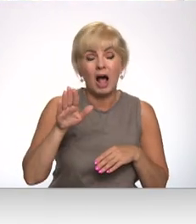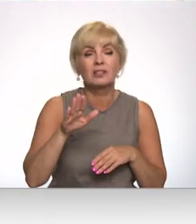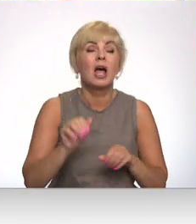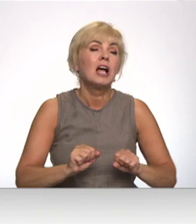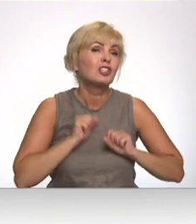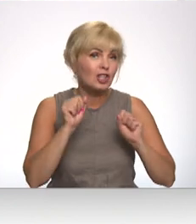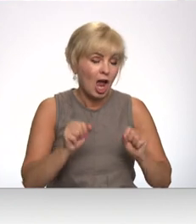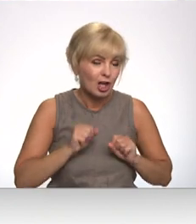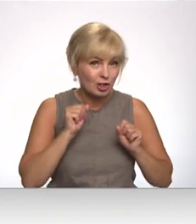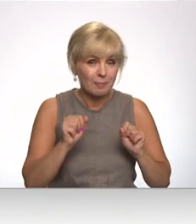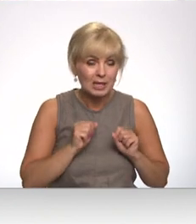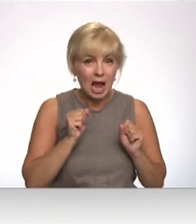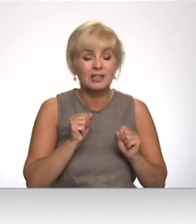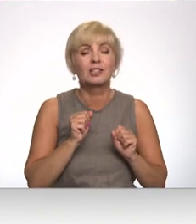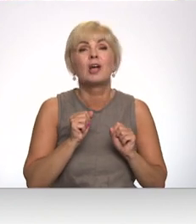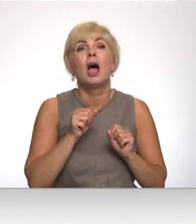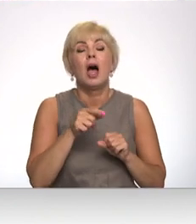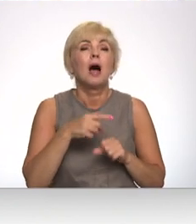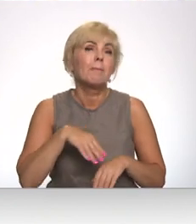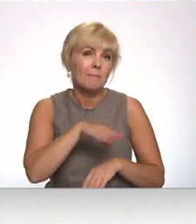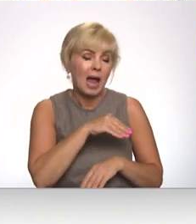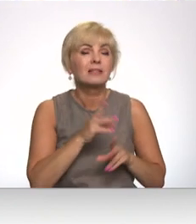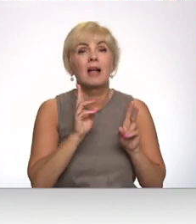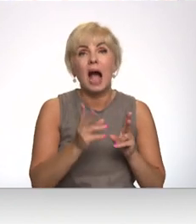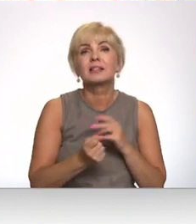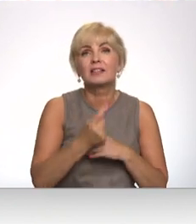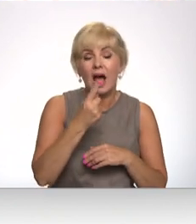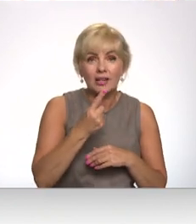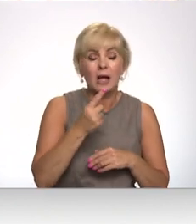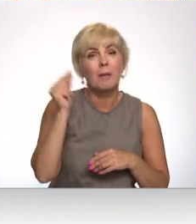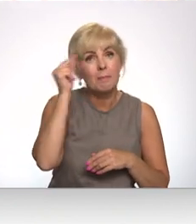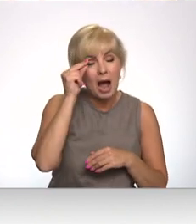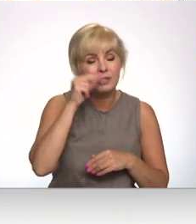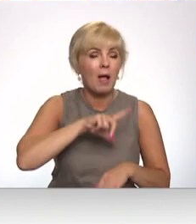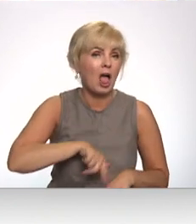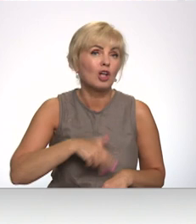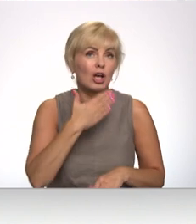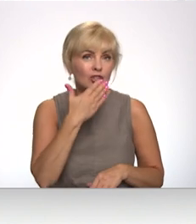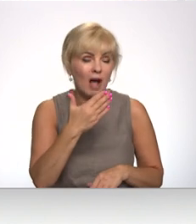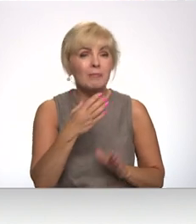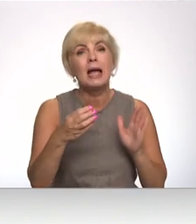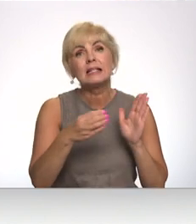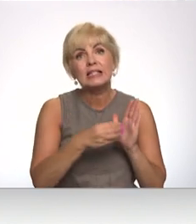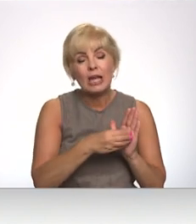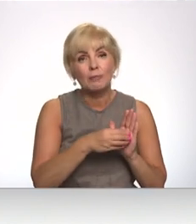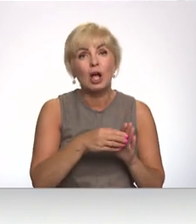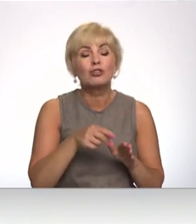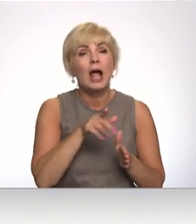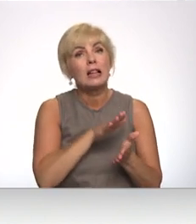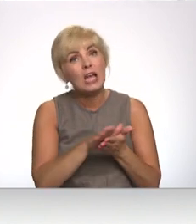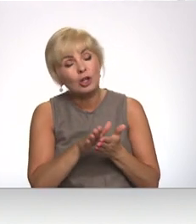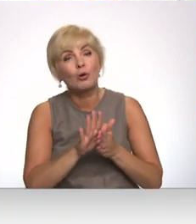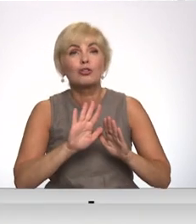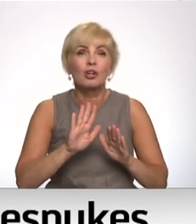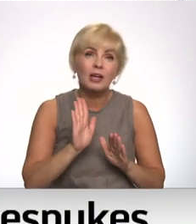Tas ir tāpat, kā mēs atbraucām uz valsti, un mēs, kā no mums sanāk, tomēr mācāmies latviešu valodu, arī simboliski. Lietošu vai nē,